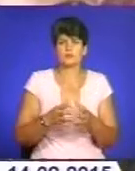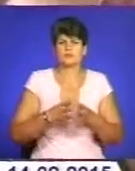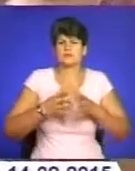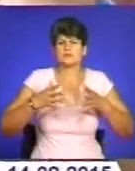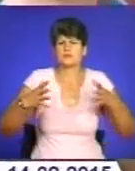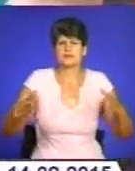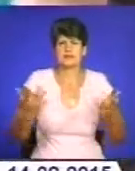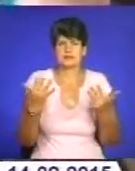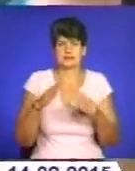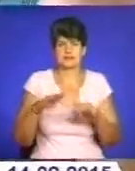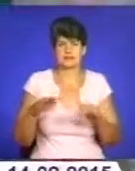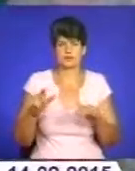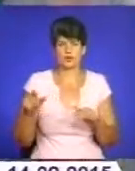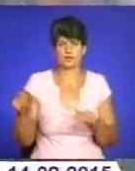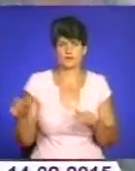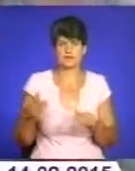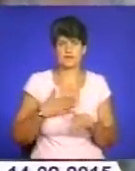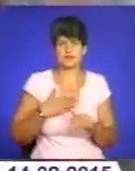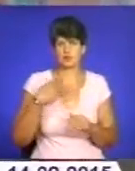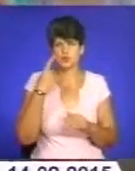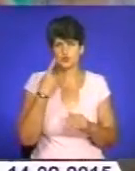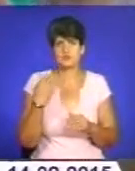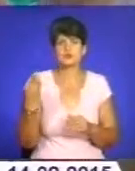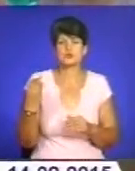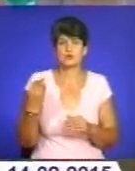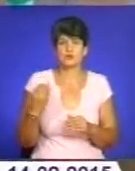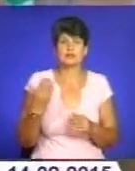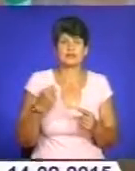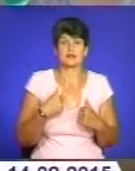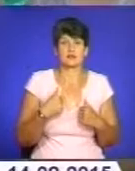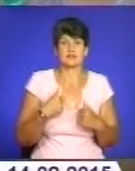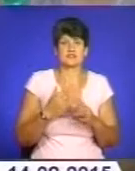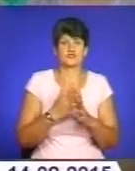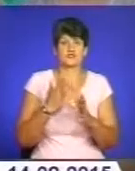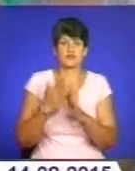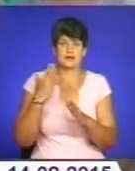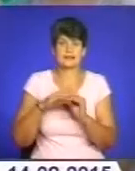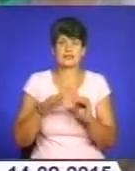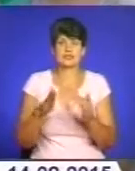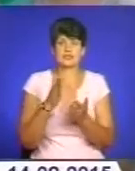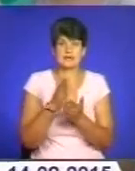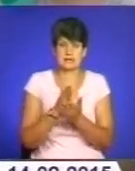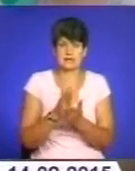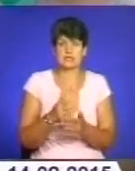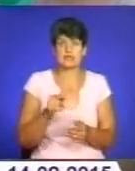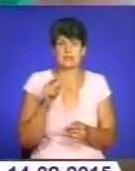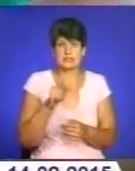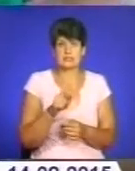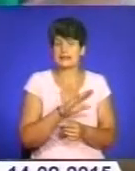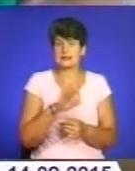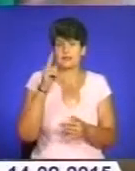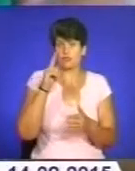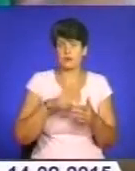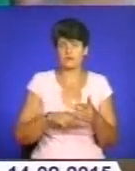велика кількість людей. З нашої особистої історії, так як в нас зараз черга на садочки є, і так як ти не впевнений,